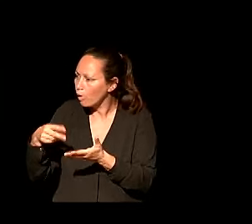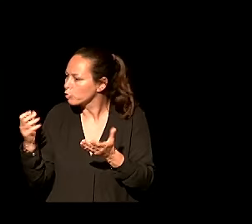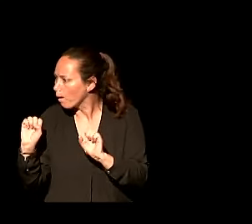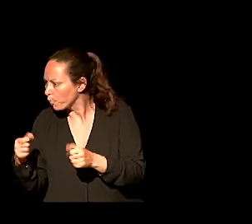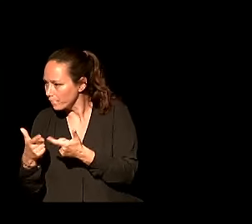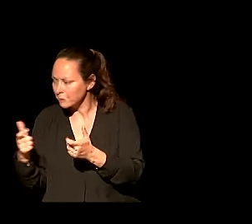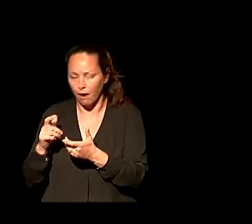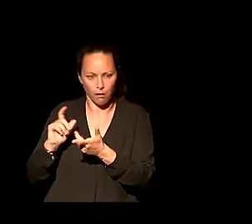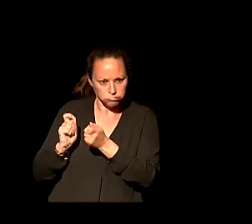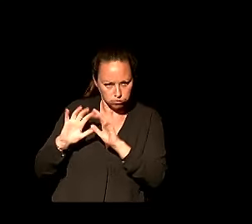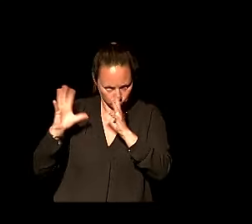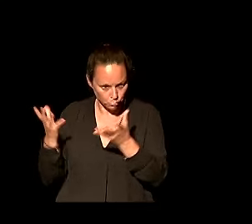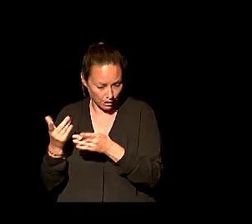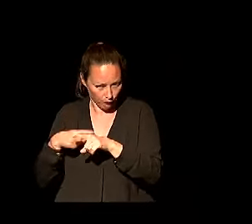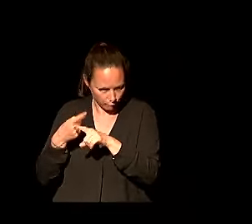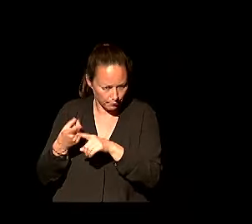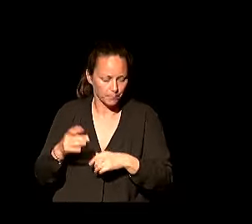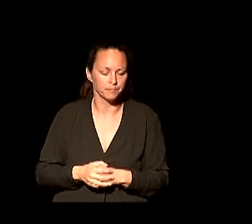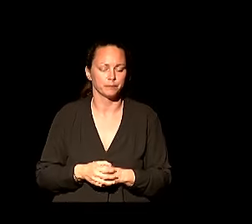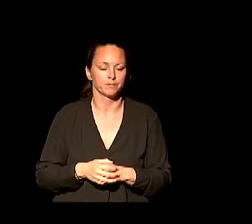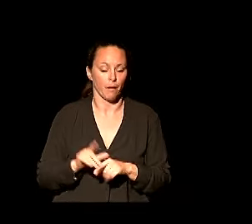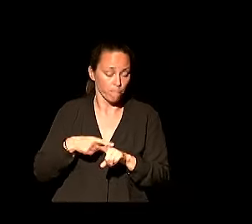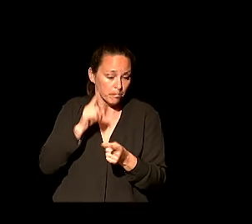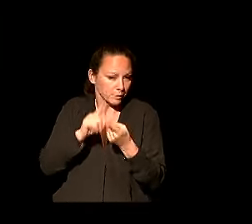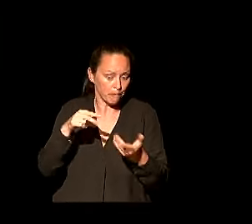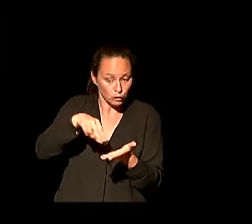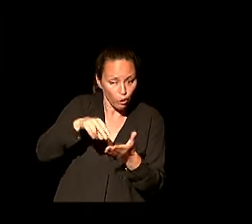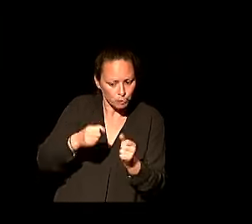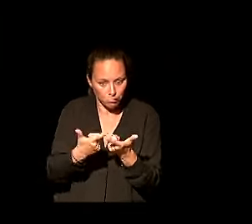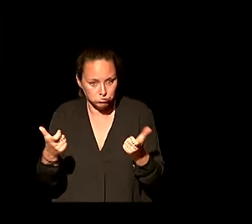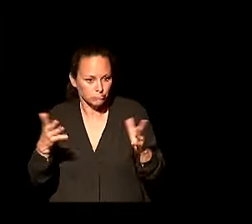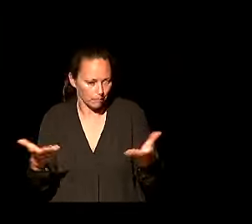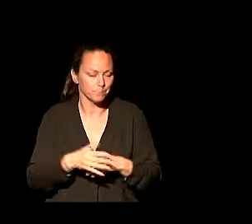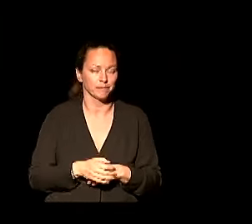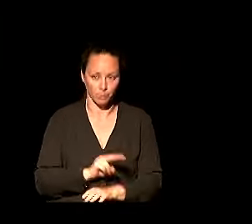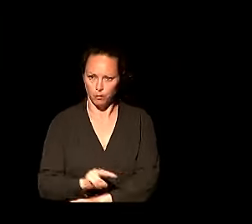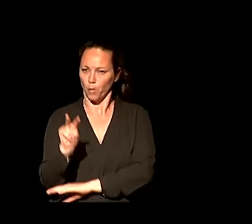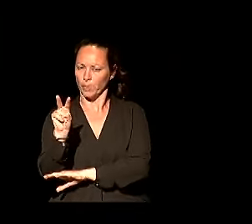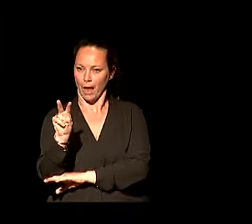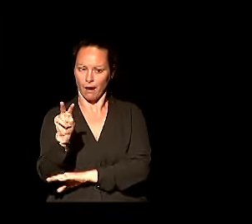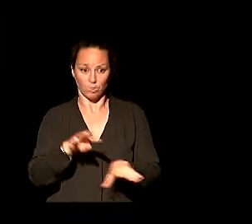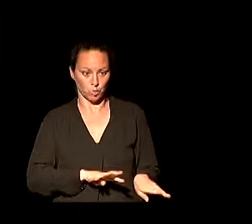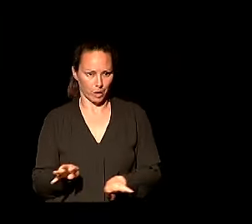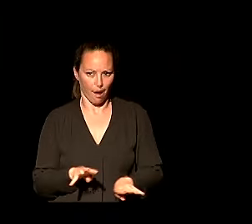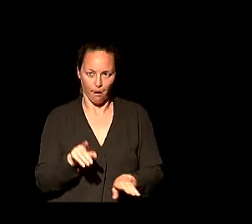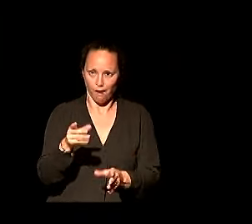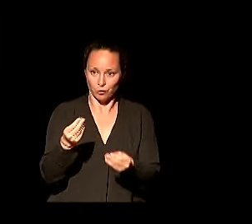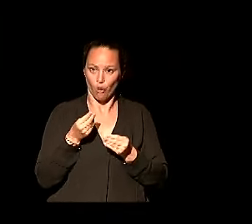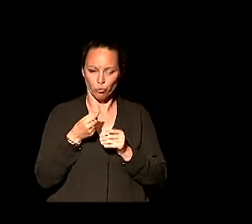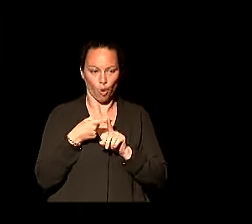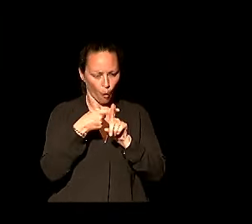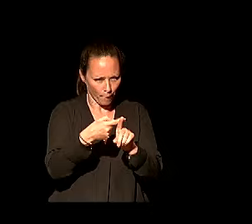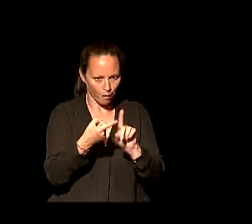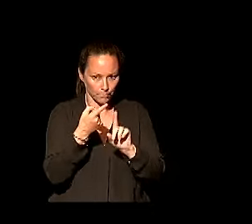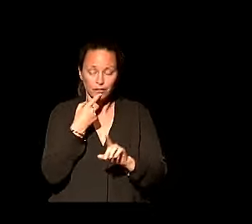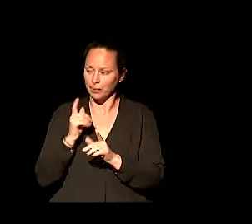quelque sorte, qui est la question du film. Et donc, l'appel à Degas existe comme un repère. Et là, réellement, dans